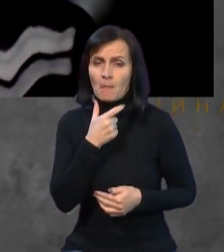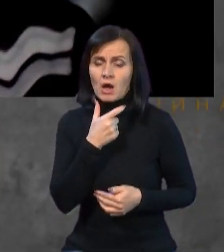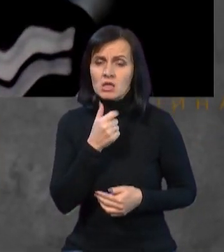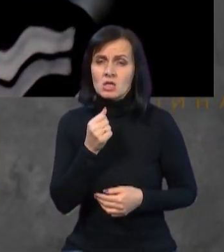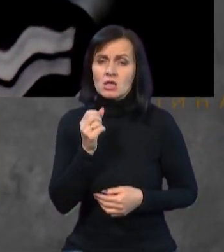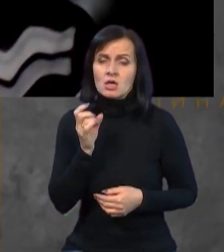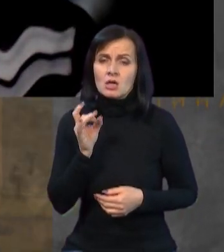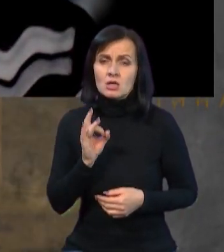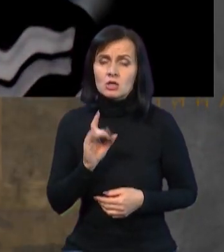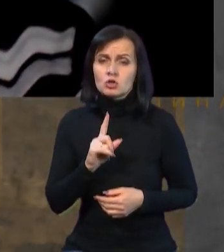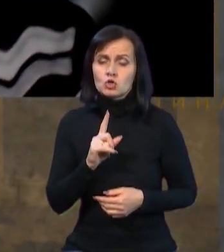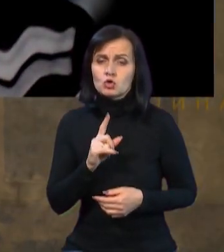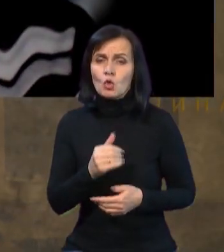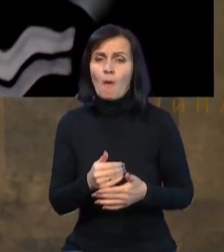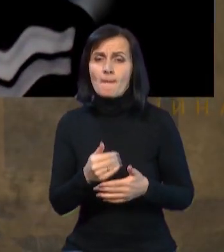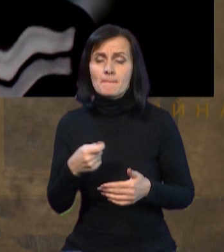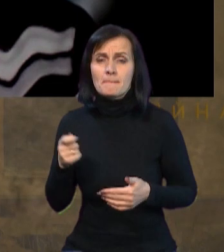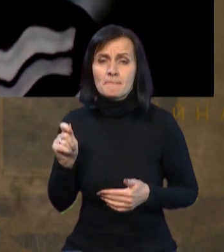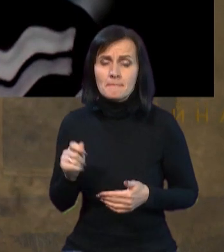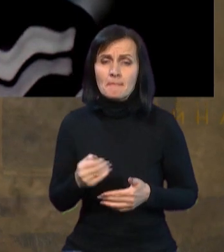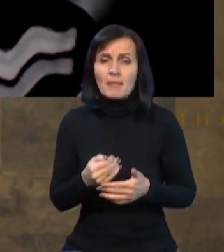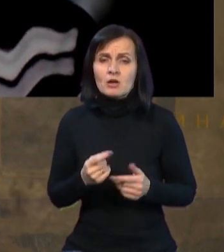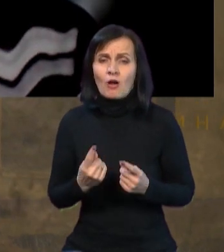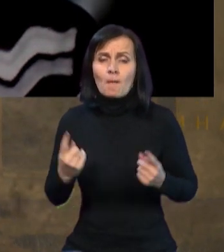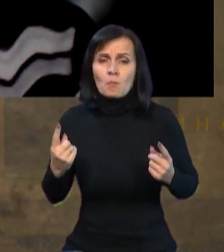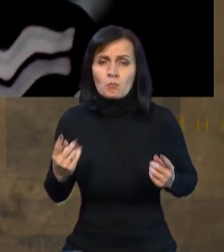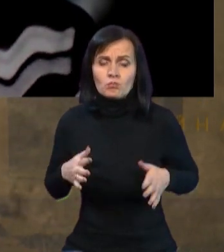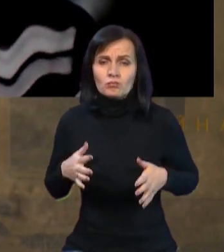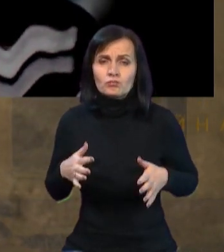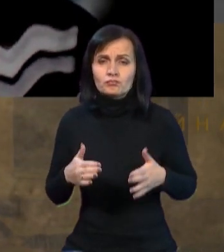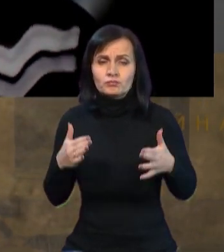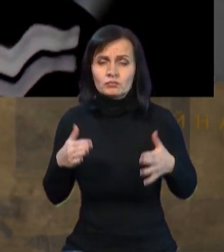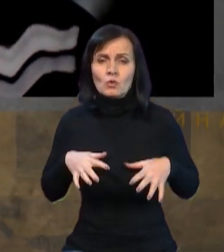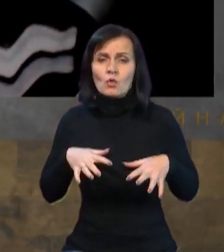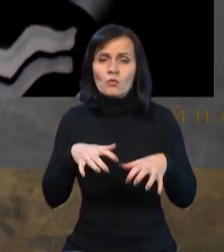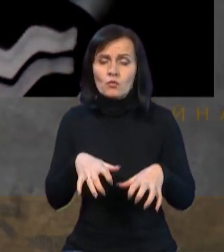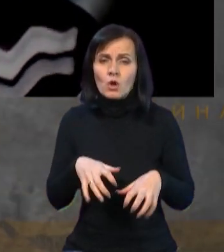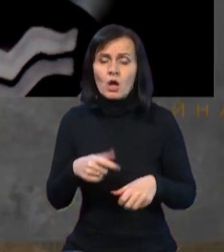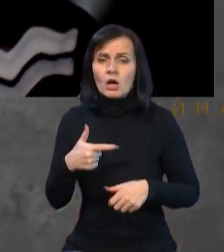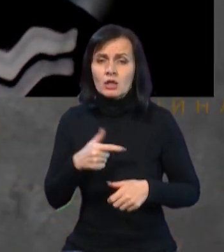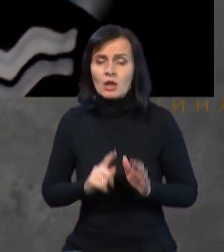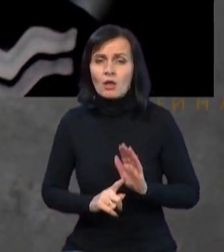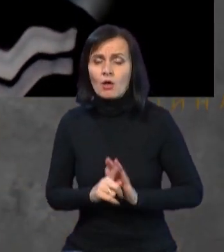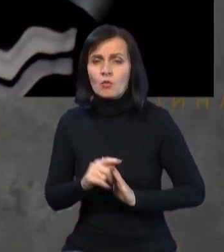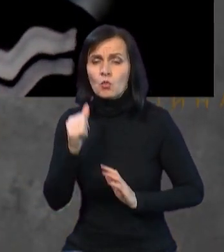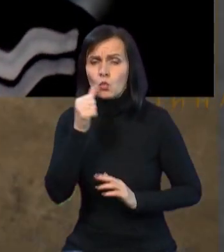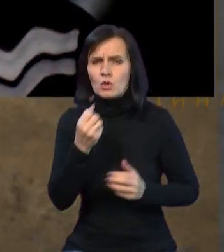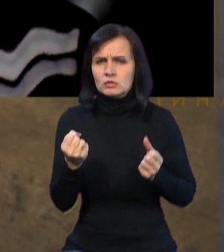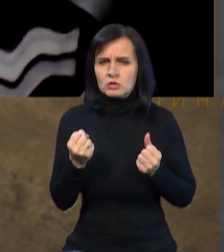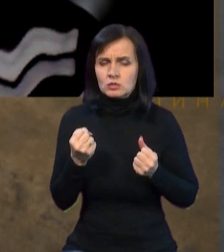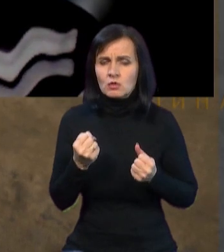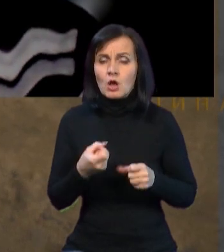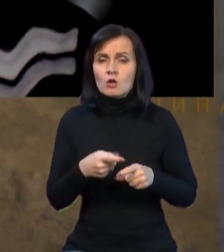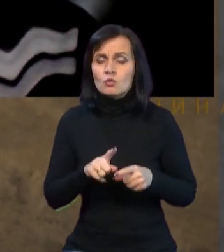повномасштабного вторгнення, в ті роки, які були до повномасштабної війни, гривня на початку року зміцнювалась через те, що в тому